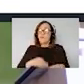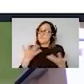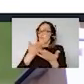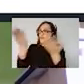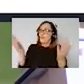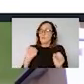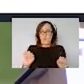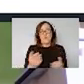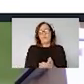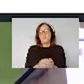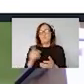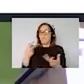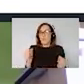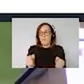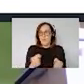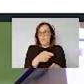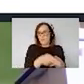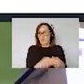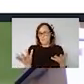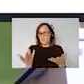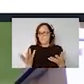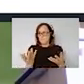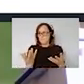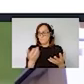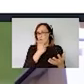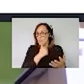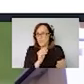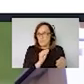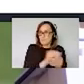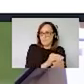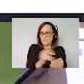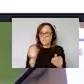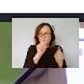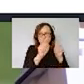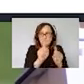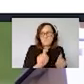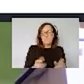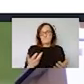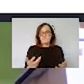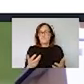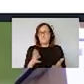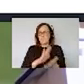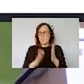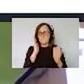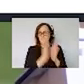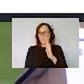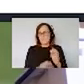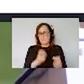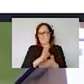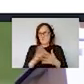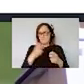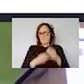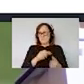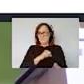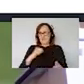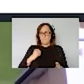działać i działać i się nie bójcie tych narzędzi. To jest najważniejsze. To znaczy, że jakby możecie Państwo w tym bezpośrednio uczestniczyć i też samodzielnie to